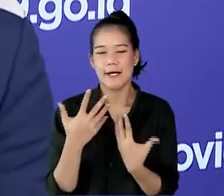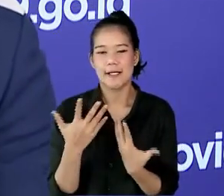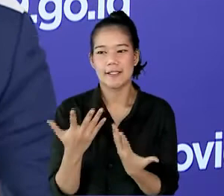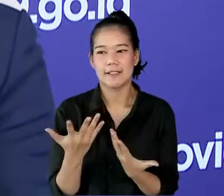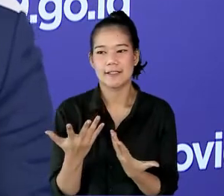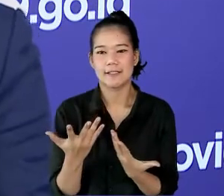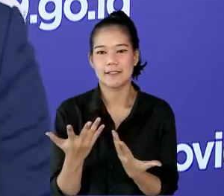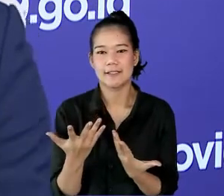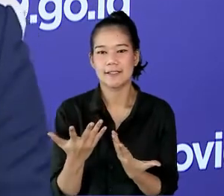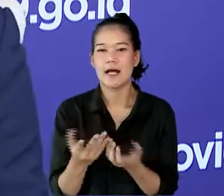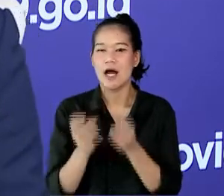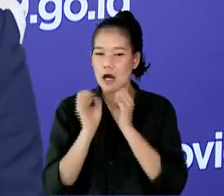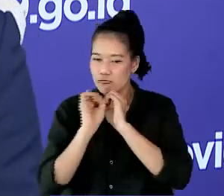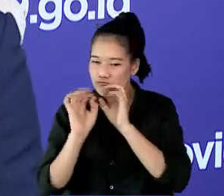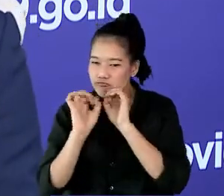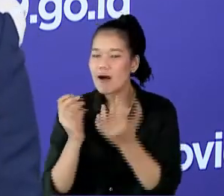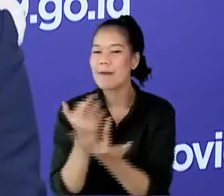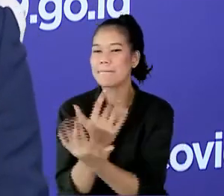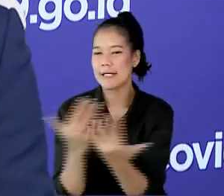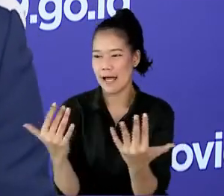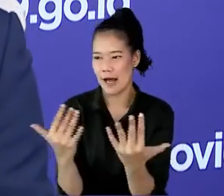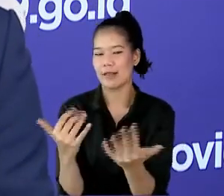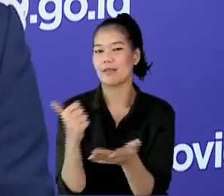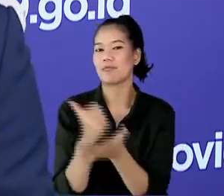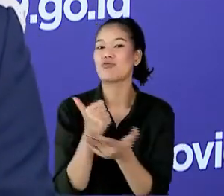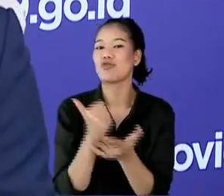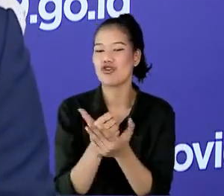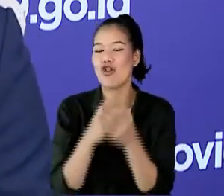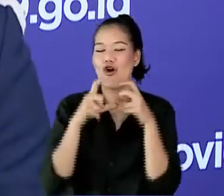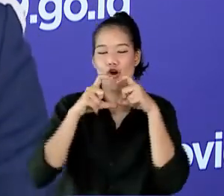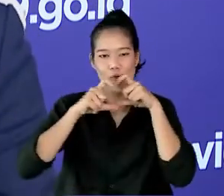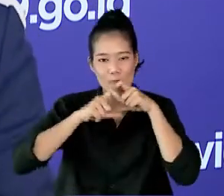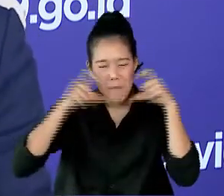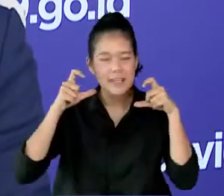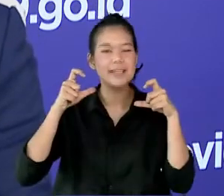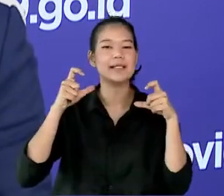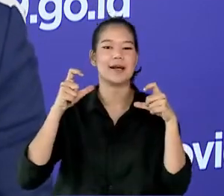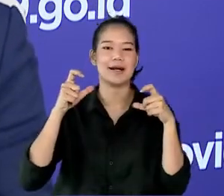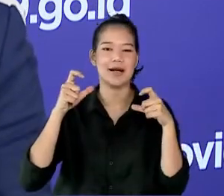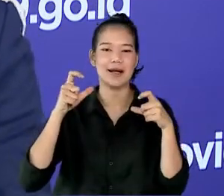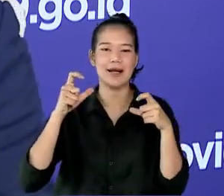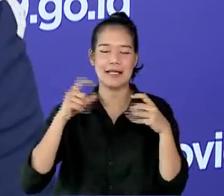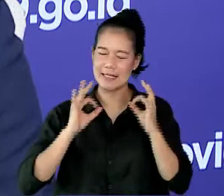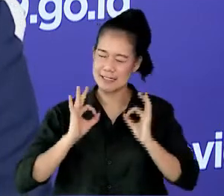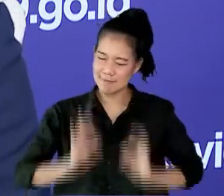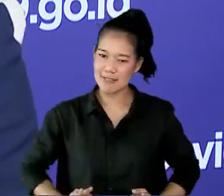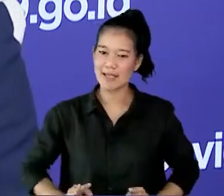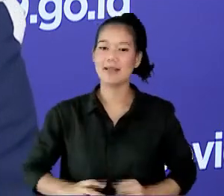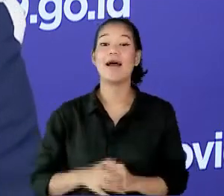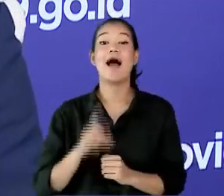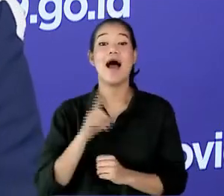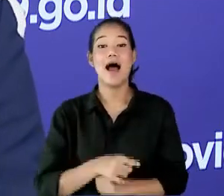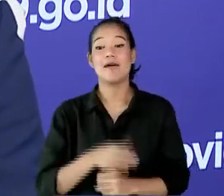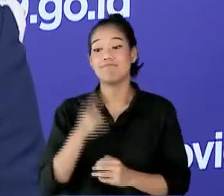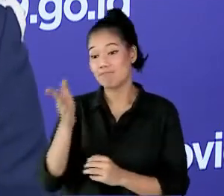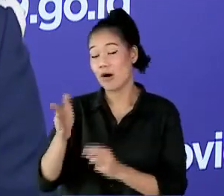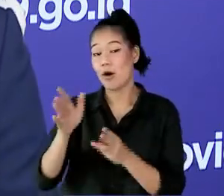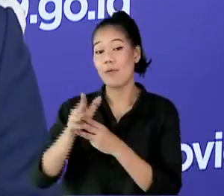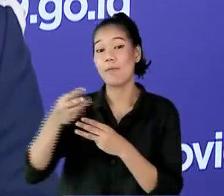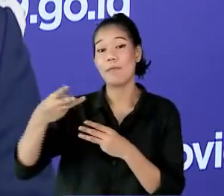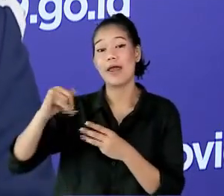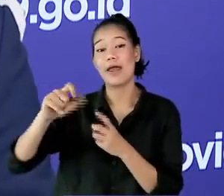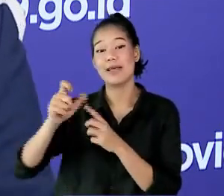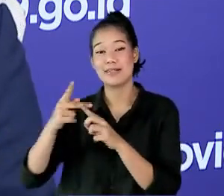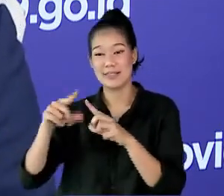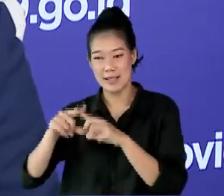imbauan kepada masyarakat untuk bisa benar-benar memakai masker lebih disiplin lagi. Dan sekarang saya mau tanya ke Mbak